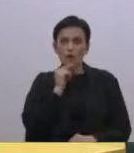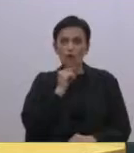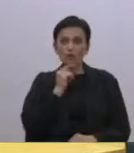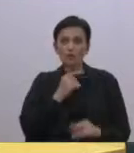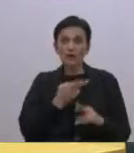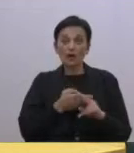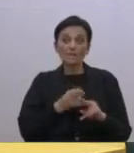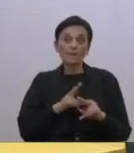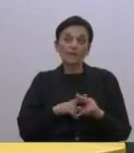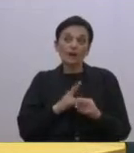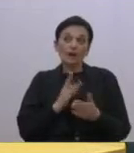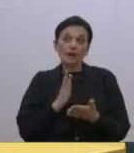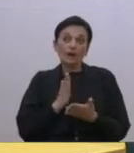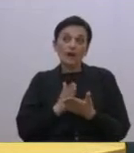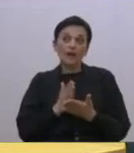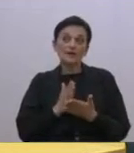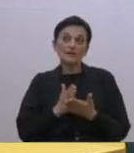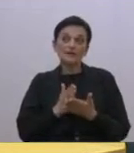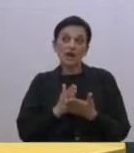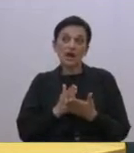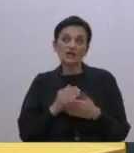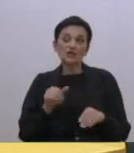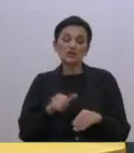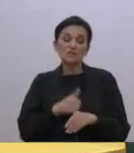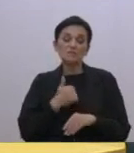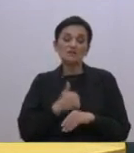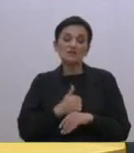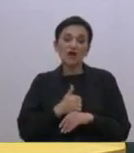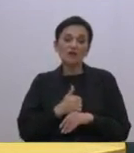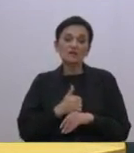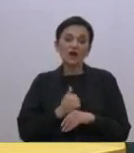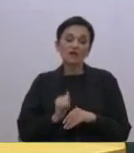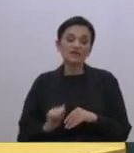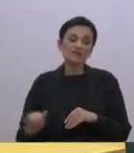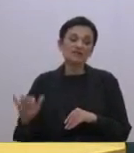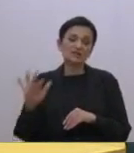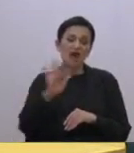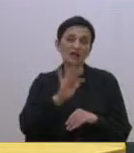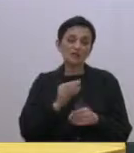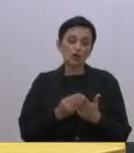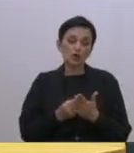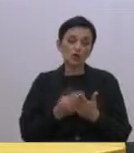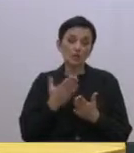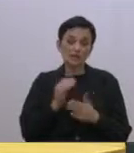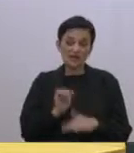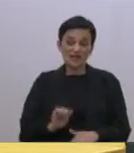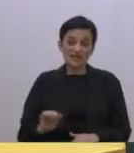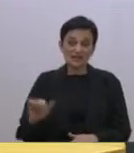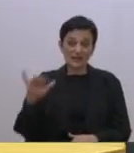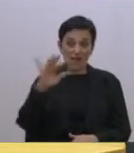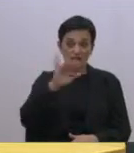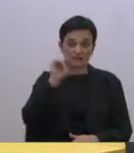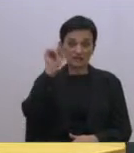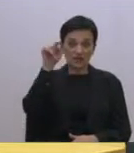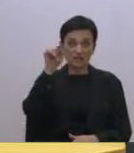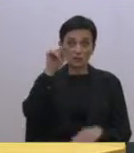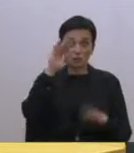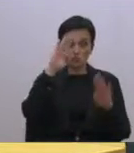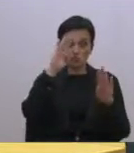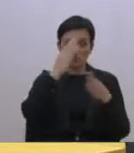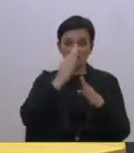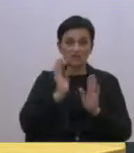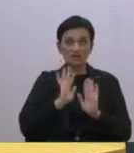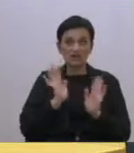არის თავარი დასავლური ღირებულება, რომელსაც თავად დასავლეთში არათუ მტრები ყავს,